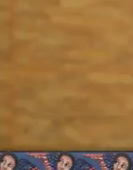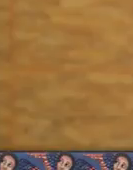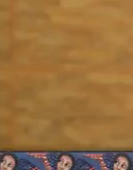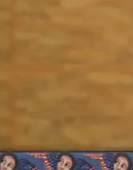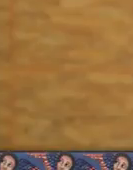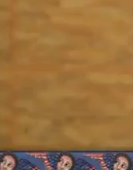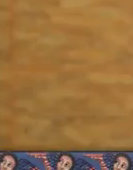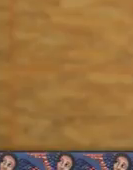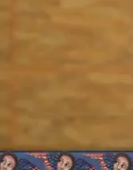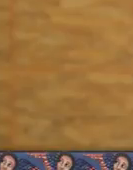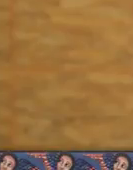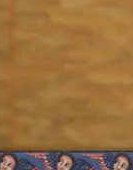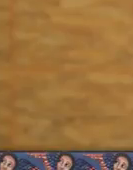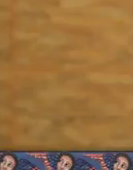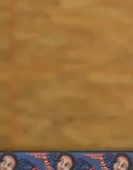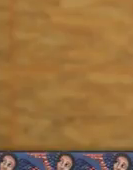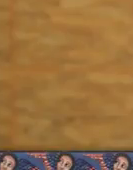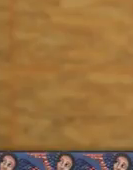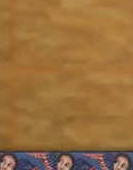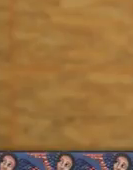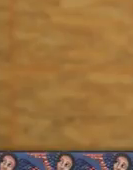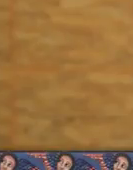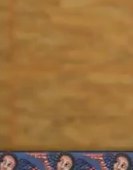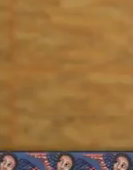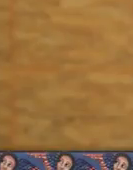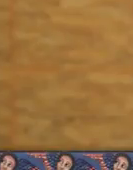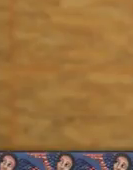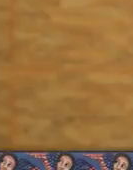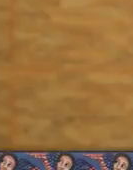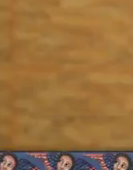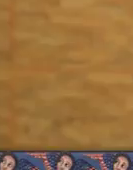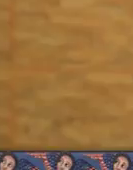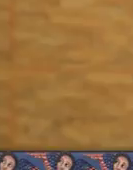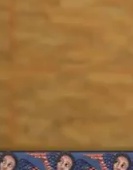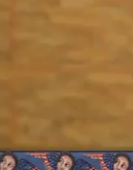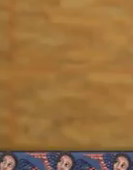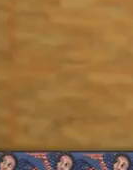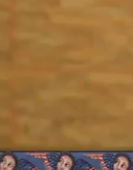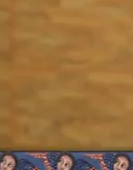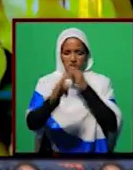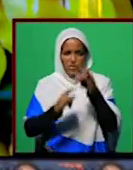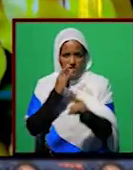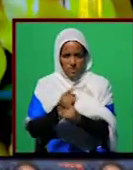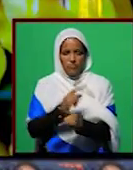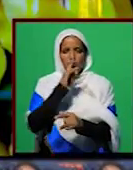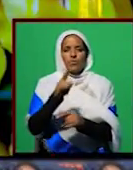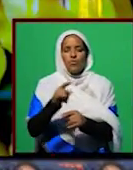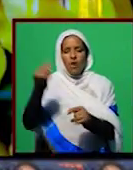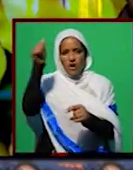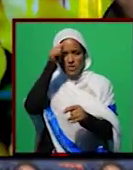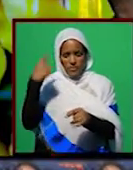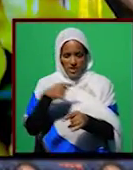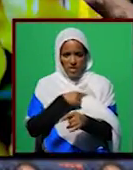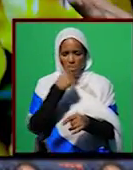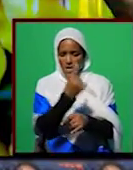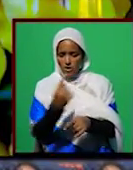የለተሰንበት የማኅበረ ቅዱሳን መንፈሳዊ የቴሌቪዥን መርሃ ግብርን ለምትከታተሉ ሁሉ በእያላችሁበት ሰላምን ለእናንተ ተመኘን። አዳም ከኛ እንዳንዱ